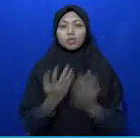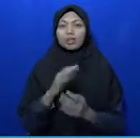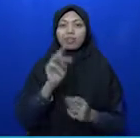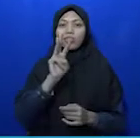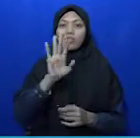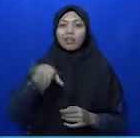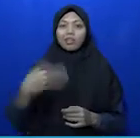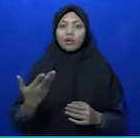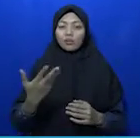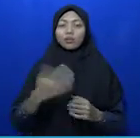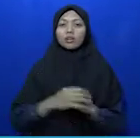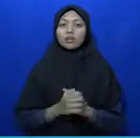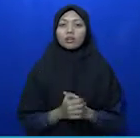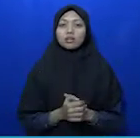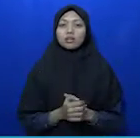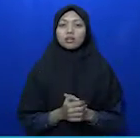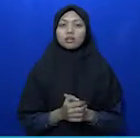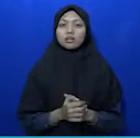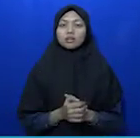tahun itu bisa